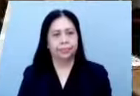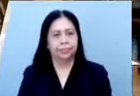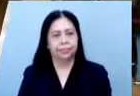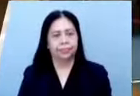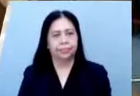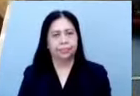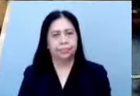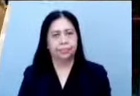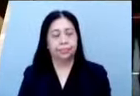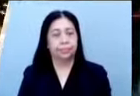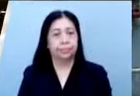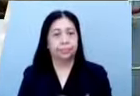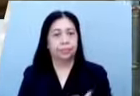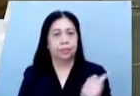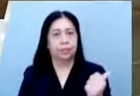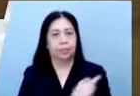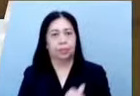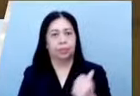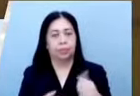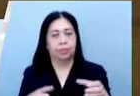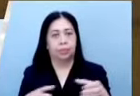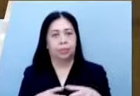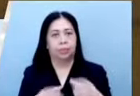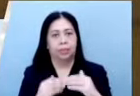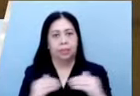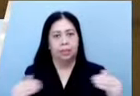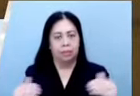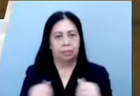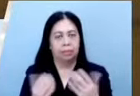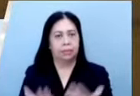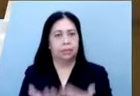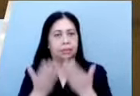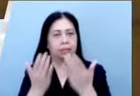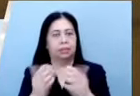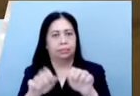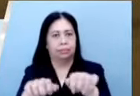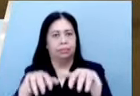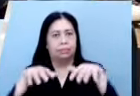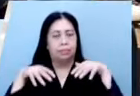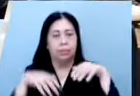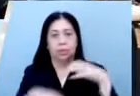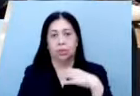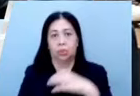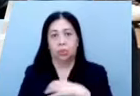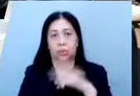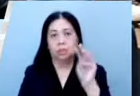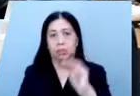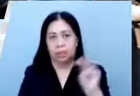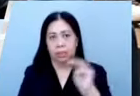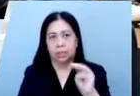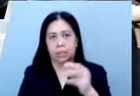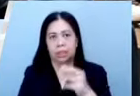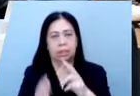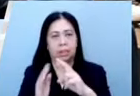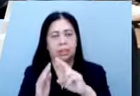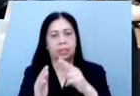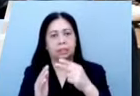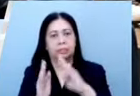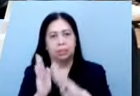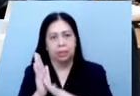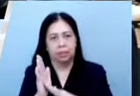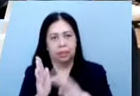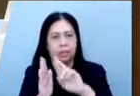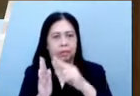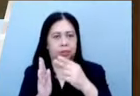Kasunod ng pag-aproba sa committee level, isasalang na sa plenaryo ng Kamara sa Lunes ang Resolution of Both Houses o